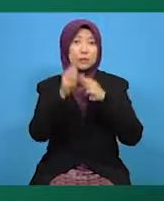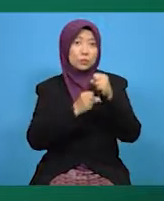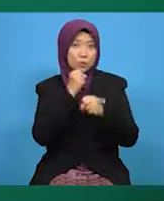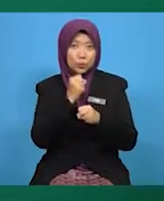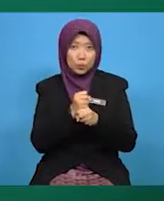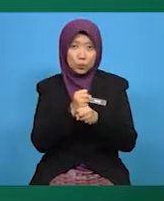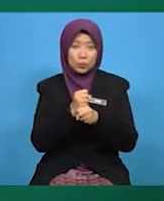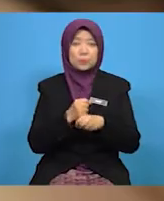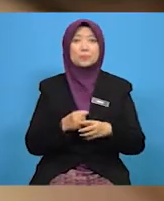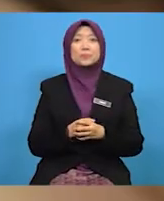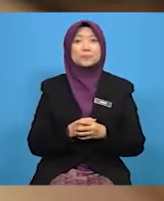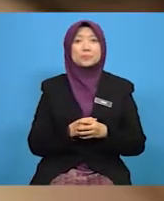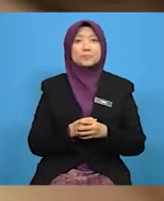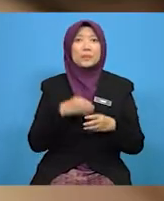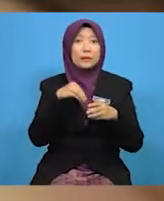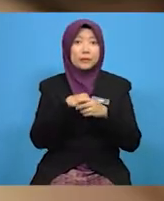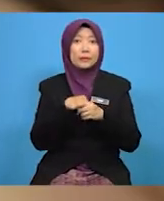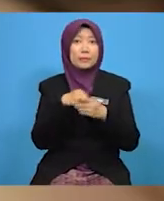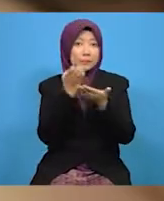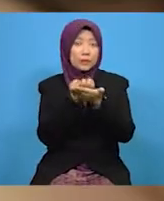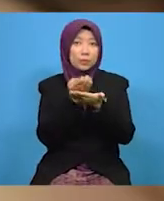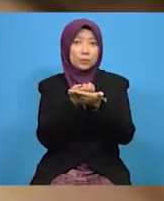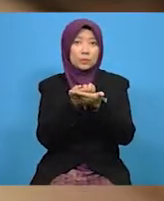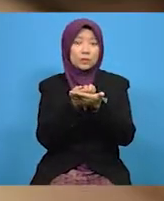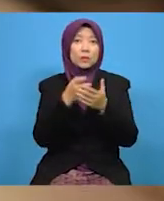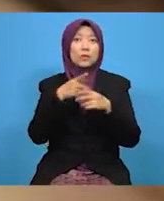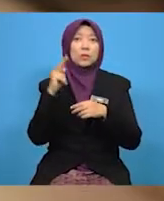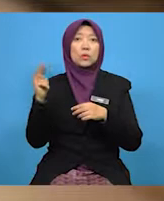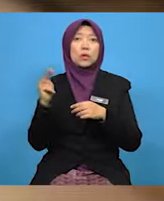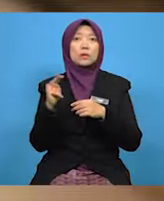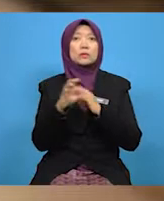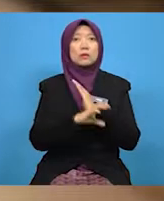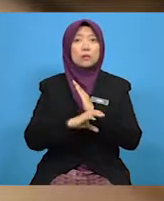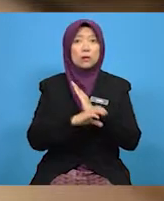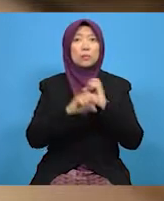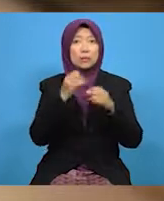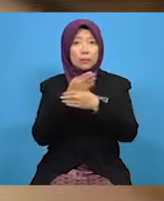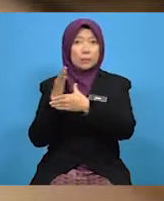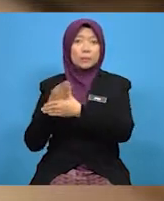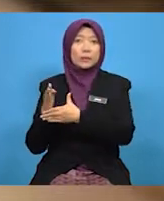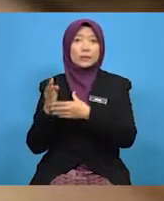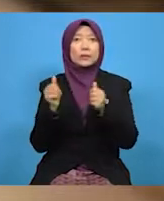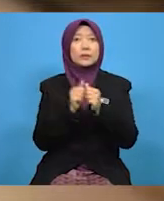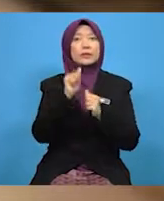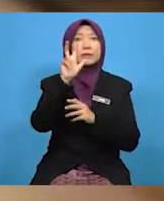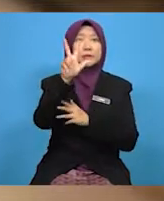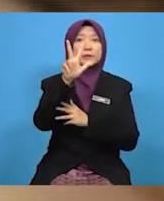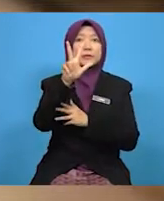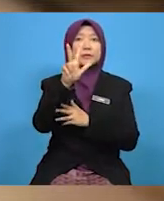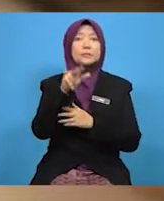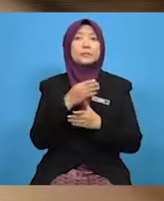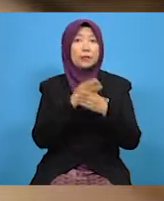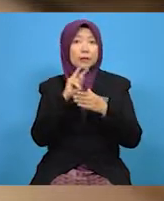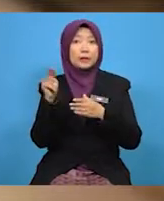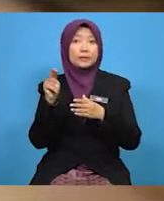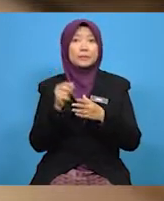setahun. Dalam sesebuah ekonomi, keluaran negara boleh dibahagikan kepada tiga sektor,